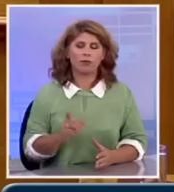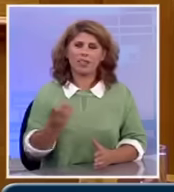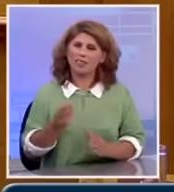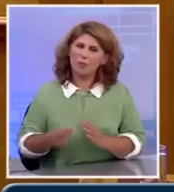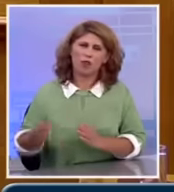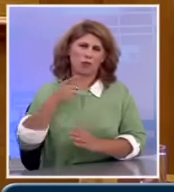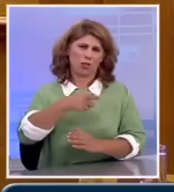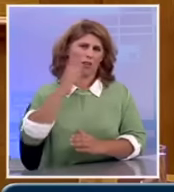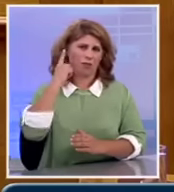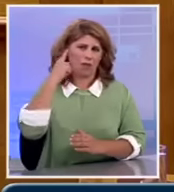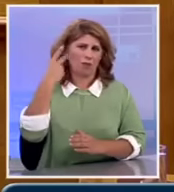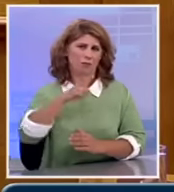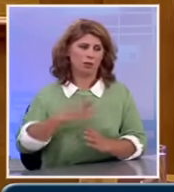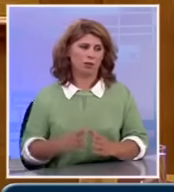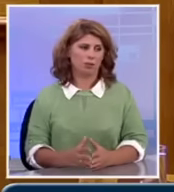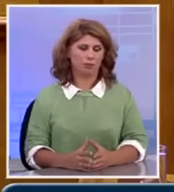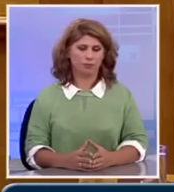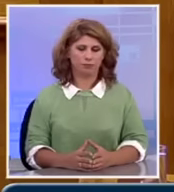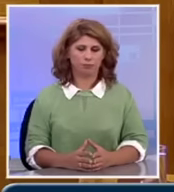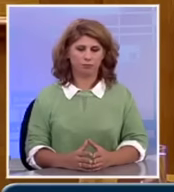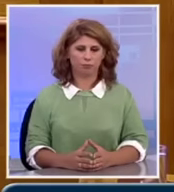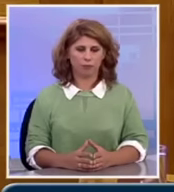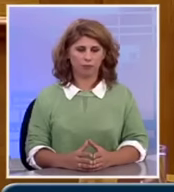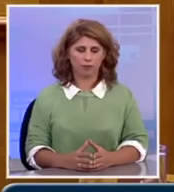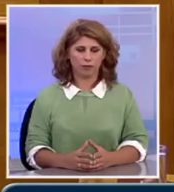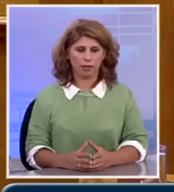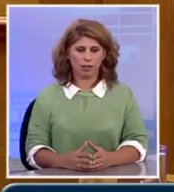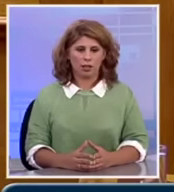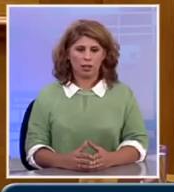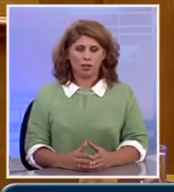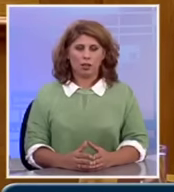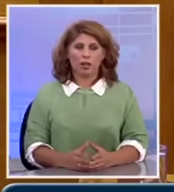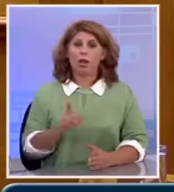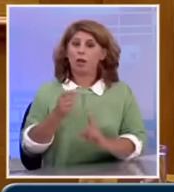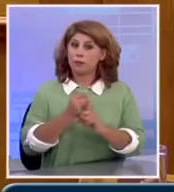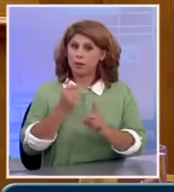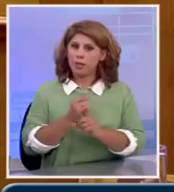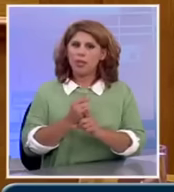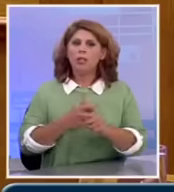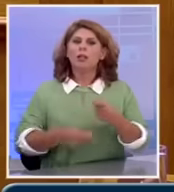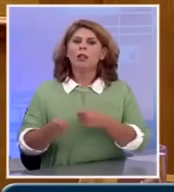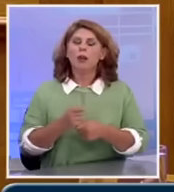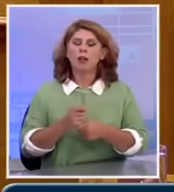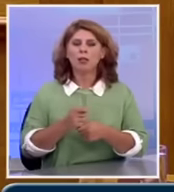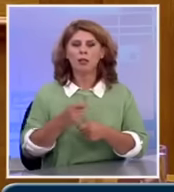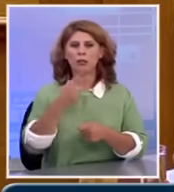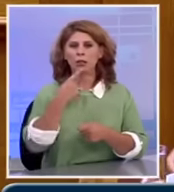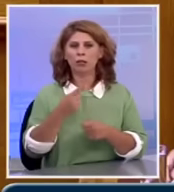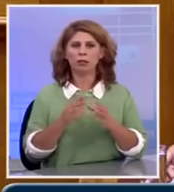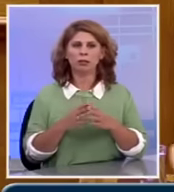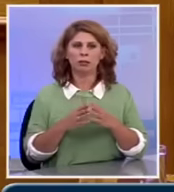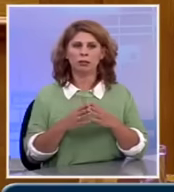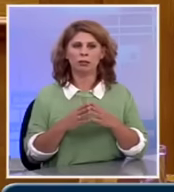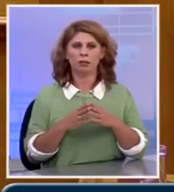αυτή η άποψή σας εκτός όμως από την υπεράσπιση της αγοράς επιδοθεί κατε και